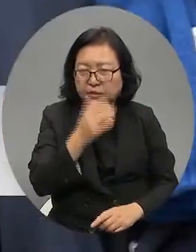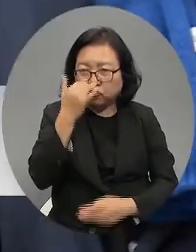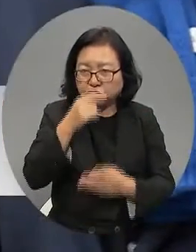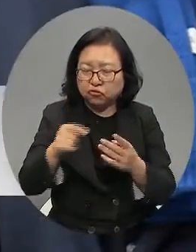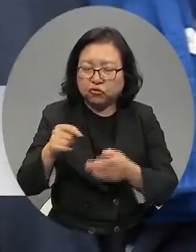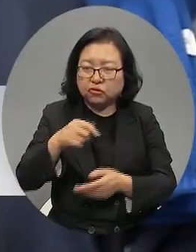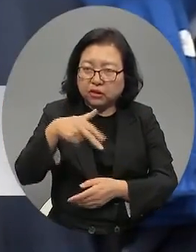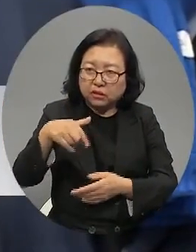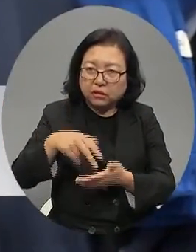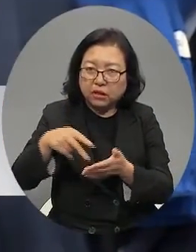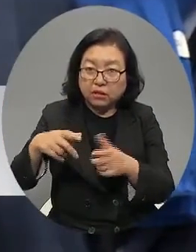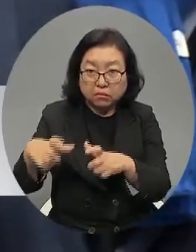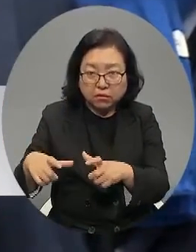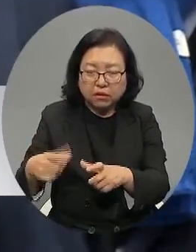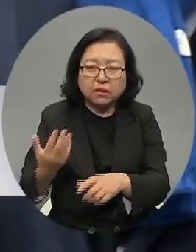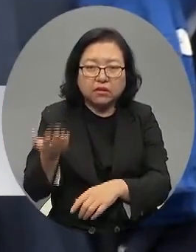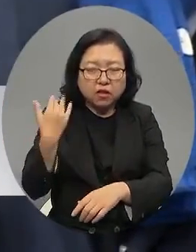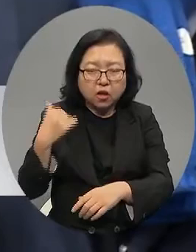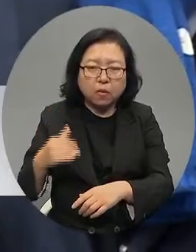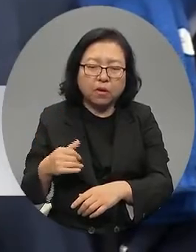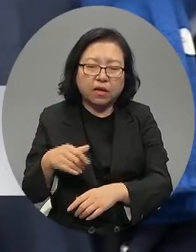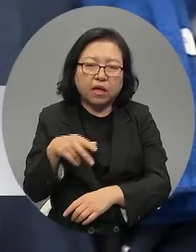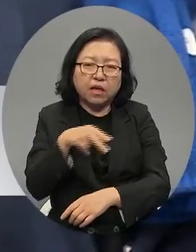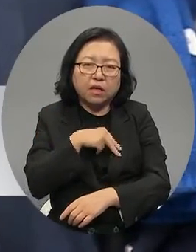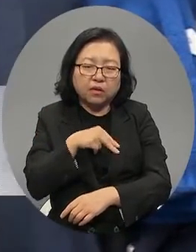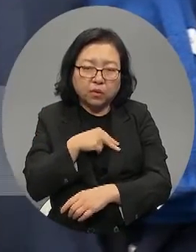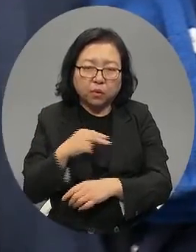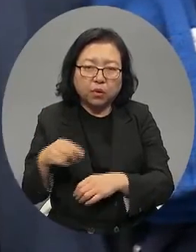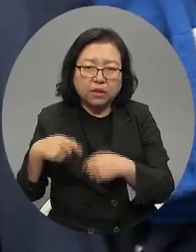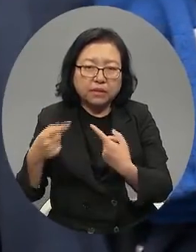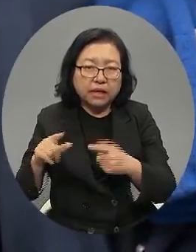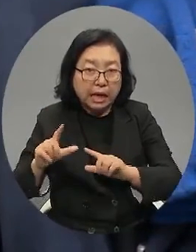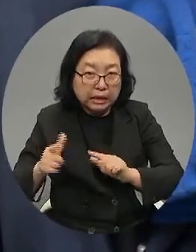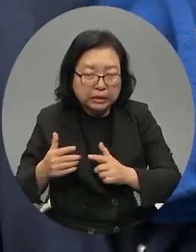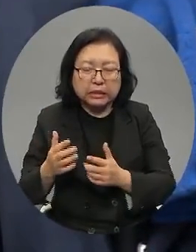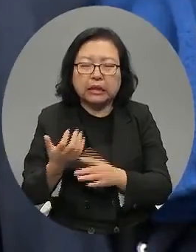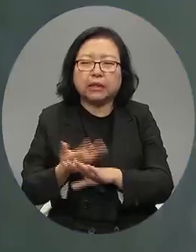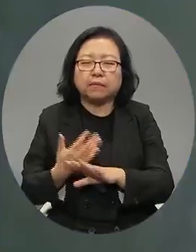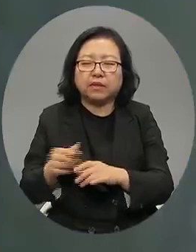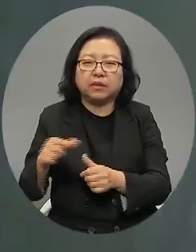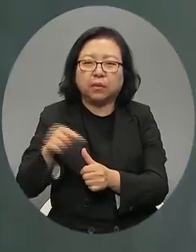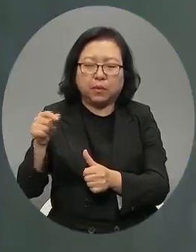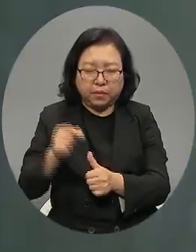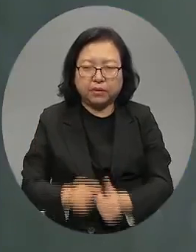단에서는 지난 청선 출마자가 닌 인물이 지역위원장으로 내정됐습니다